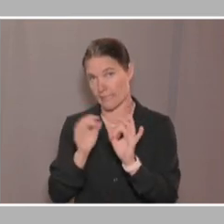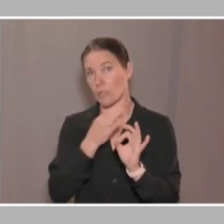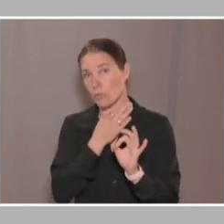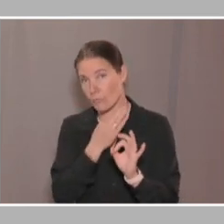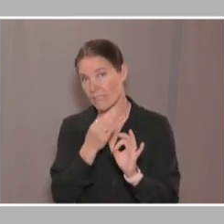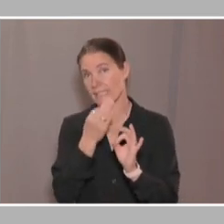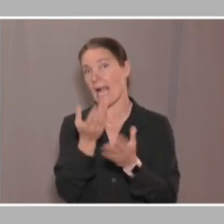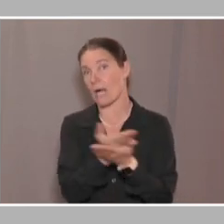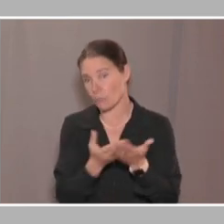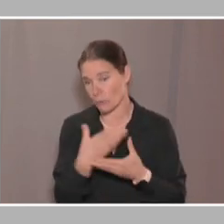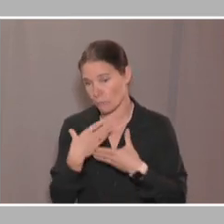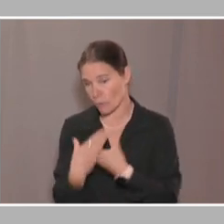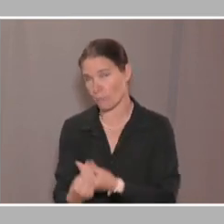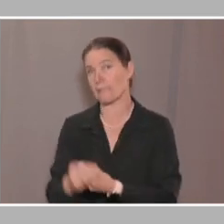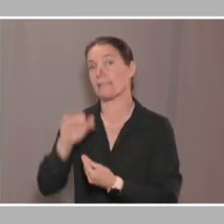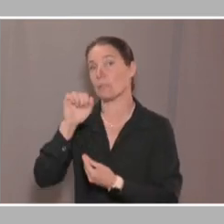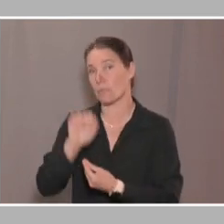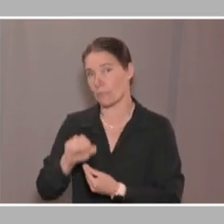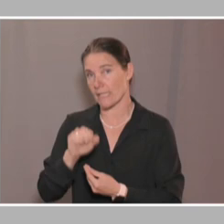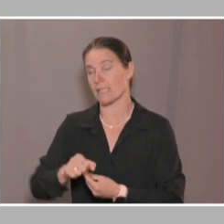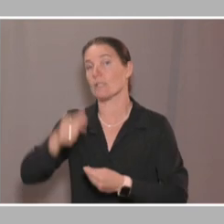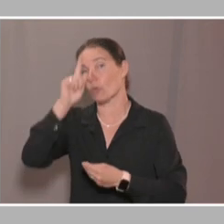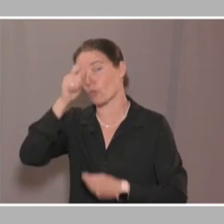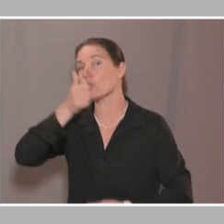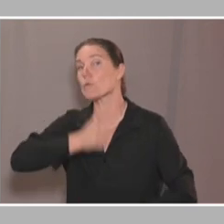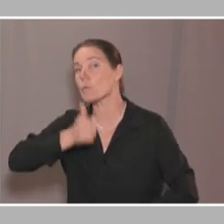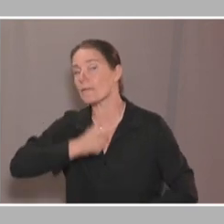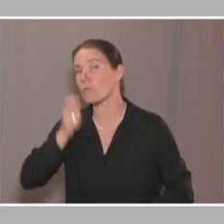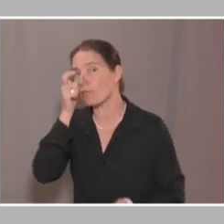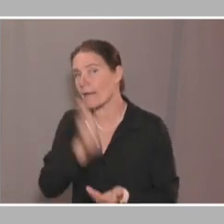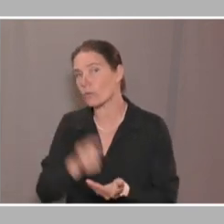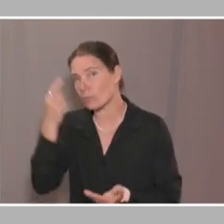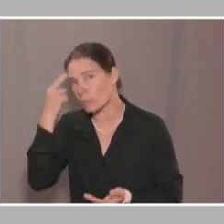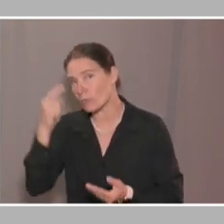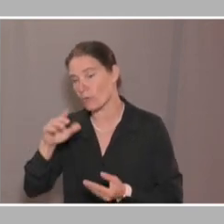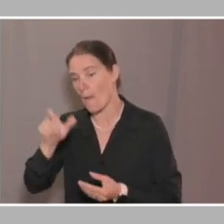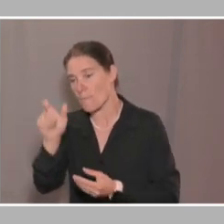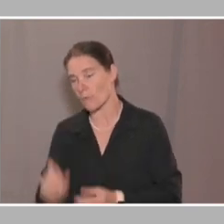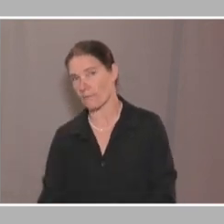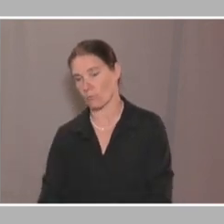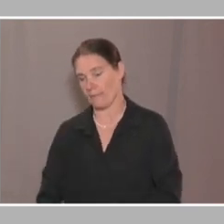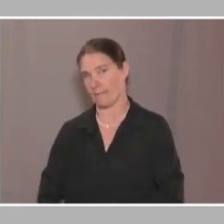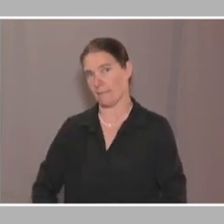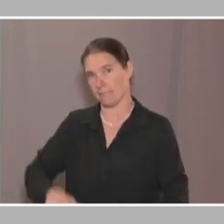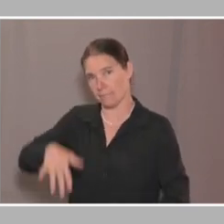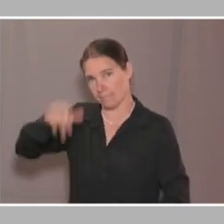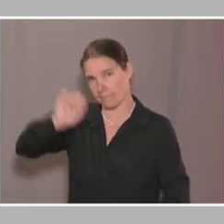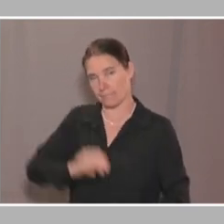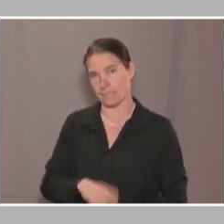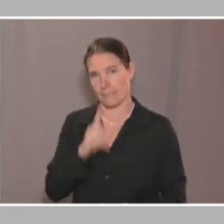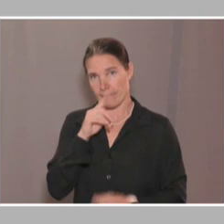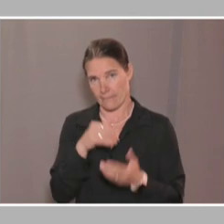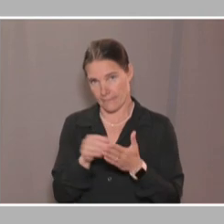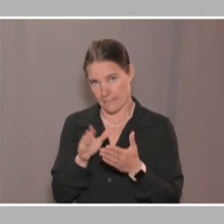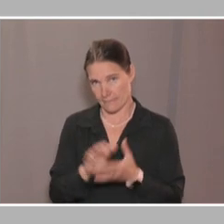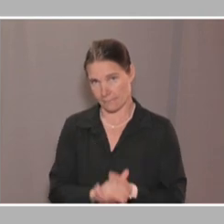erhalten, die sie befähigt, die deutsche Jugend zu verantwortungsbewussten Bürgern zu erziehen. Und weiter: Wenn die Lehrer